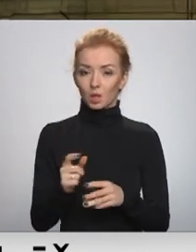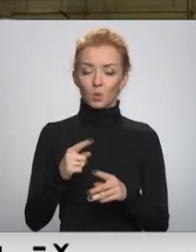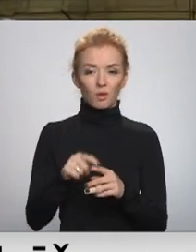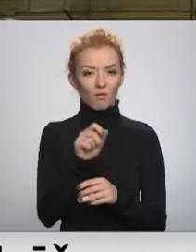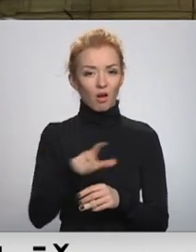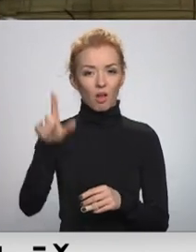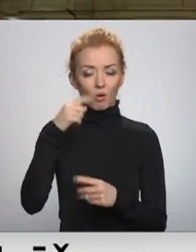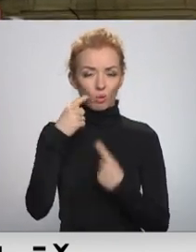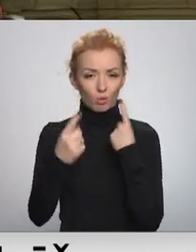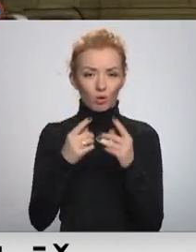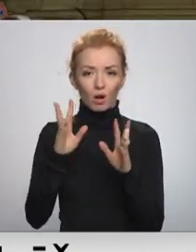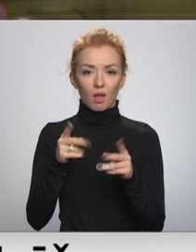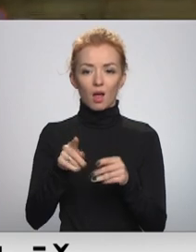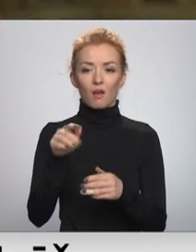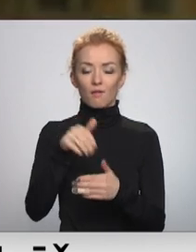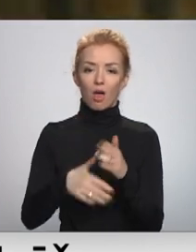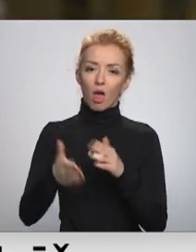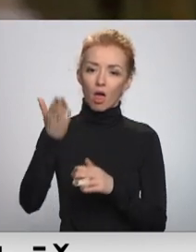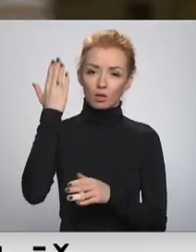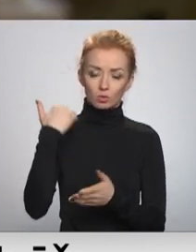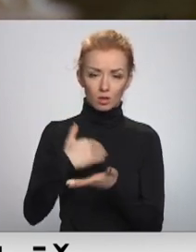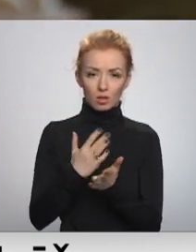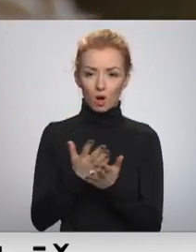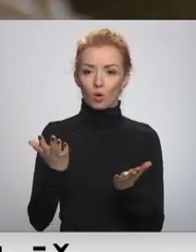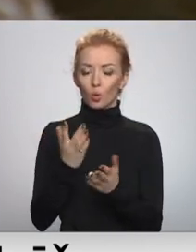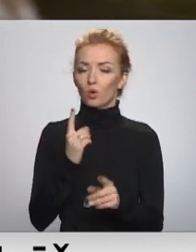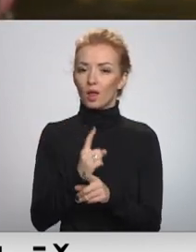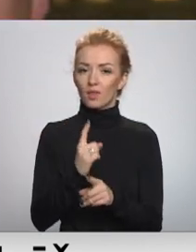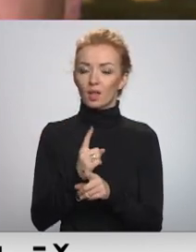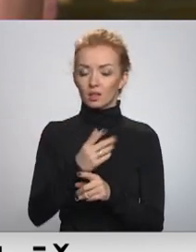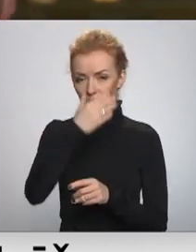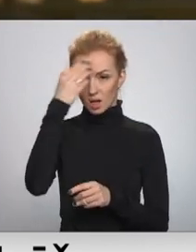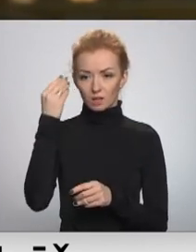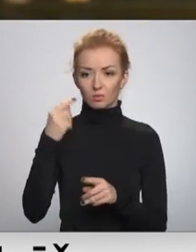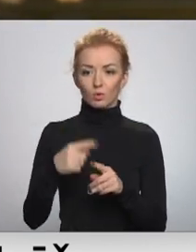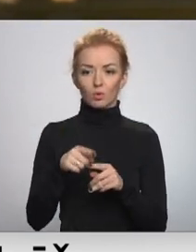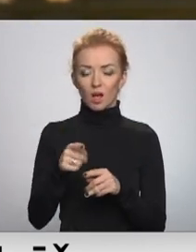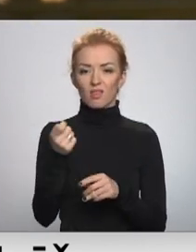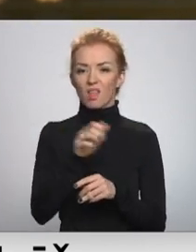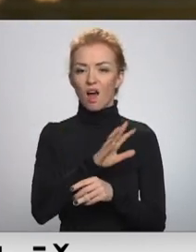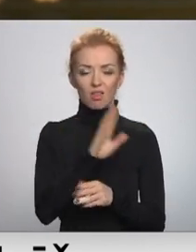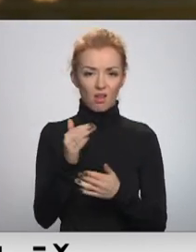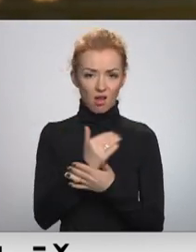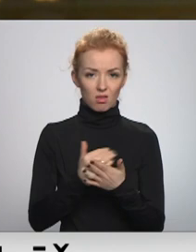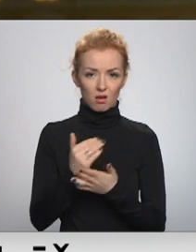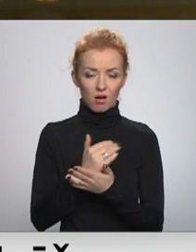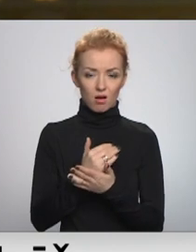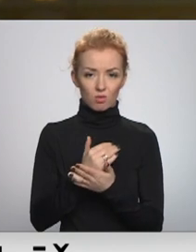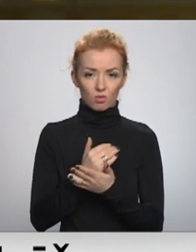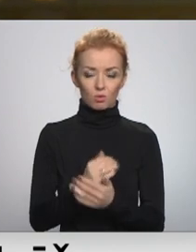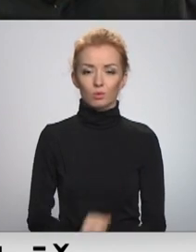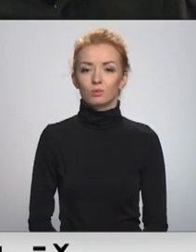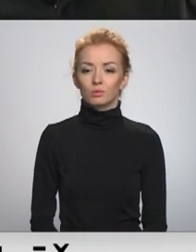tika pieminēts, ka tā ir vēstures daļa, kuru nedrīkst aizmirst, lai tas tā vairāk nekad neatkārtotos. Lūdzu citāti.